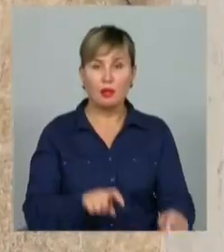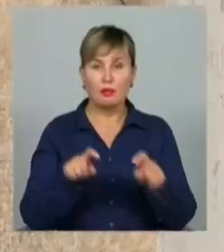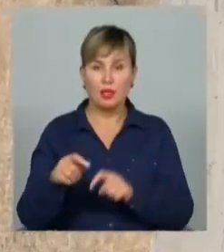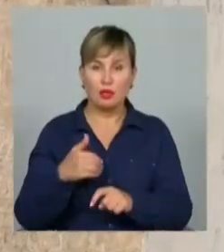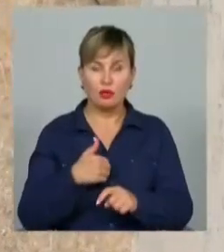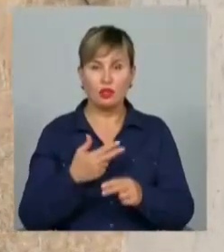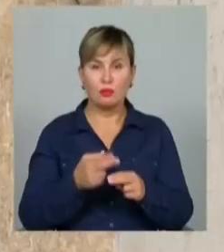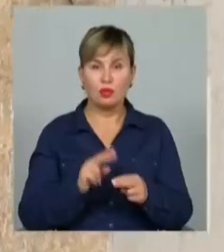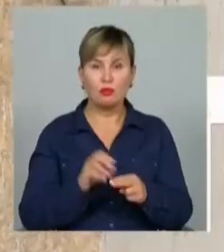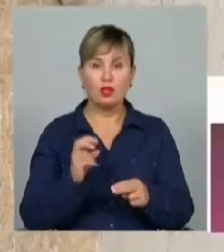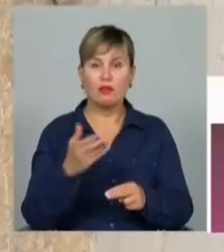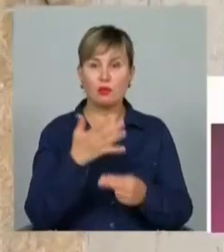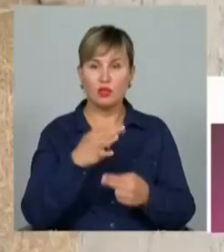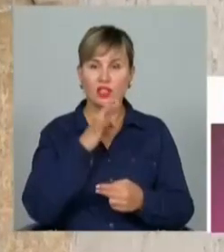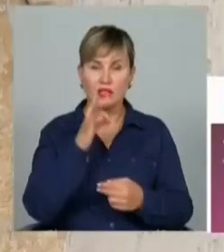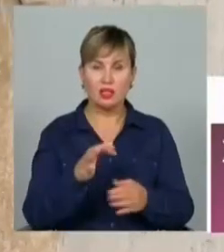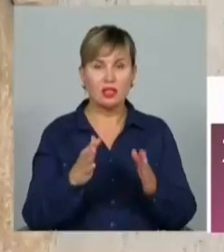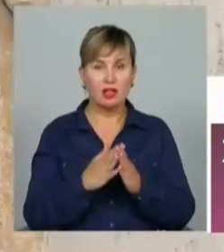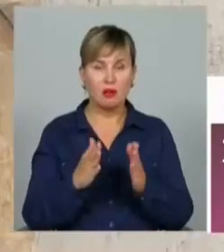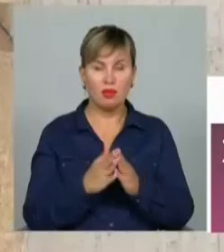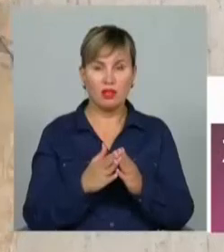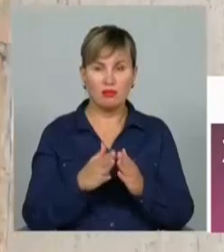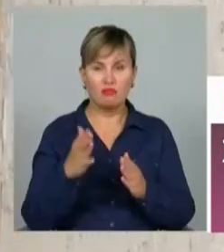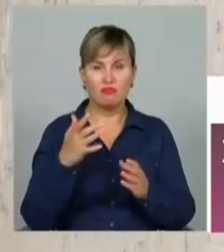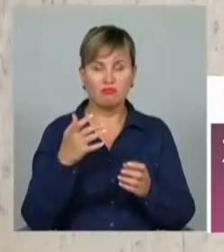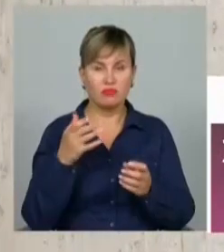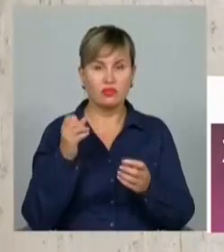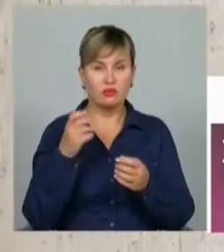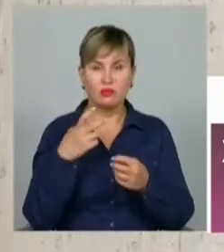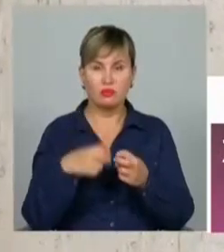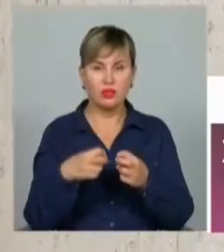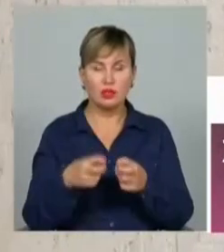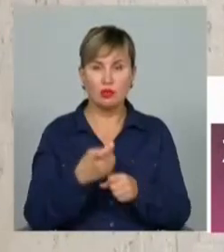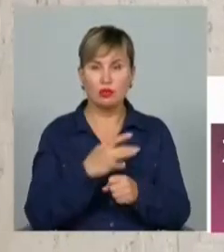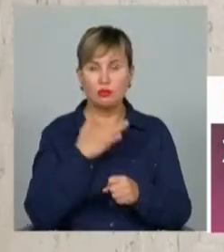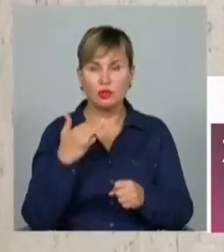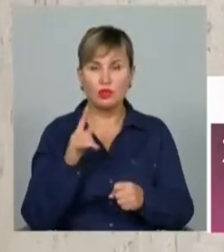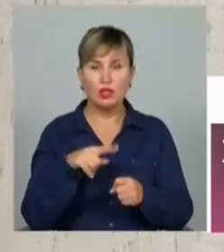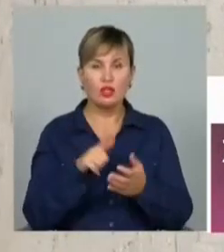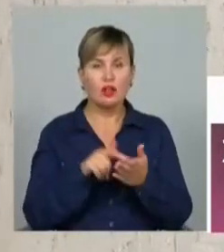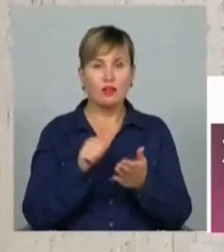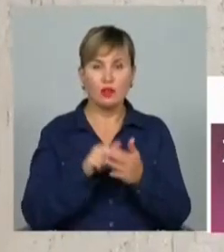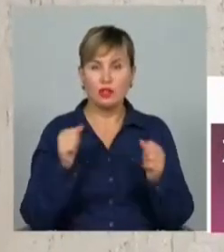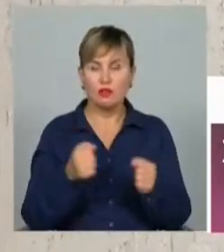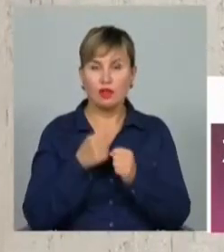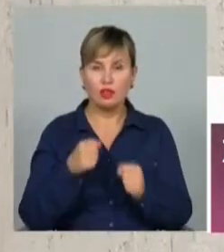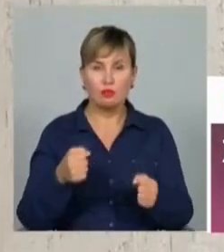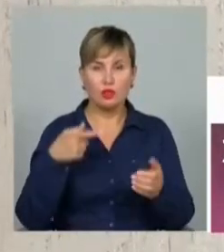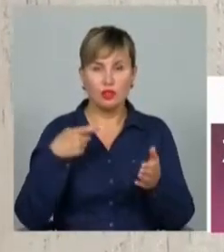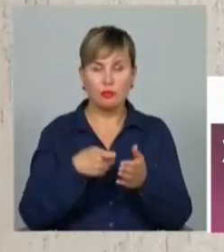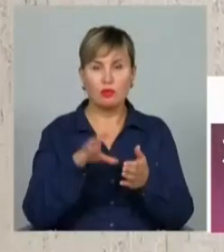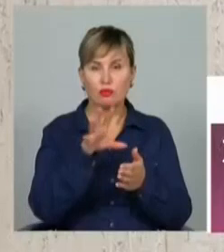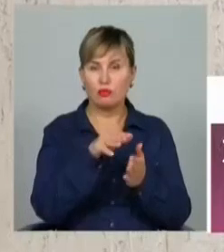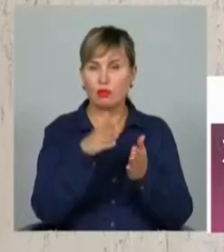потому что, как вы уже сказали, дома в аварийном состоянии, здесь невозможно. Здесь даже гвоздь невозможно забить, все падает, все